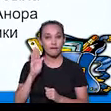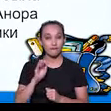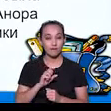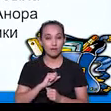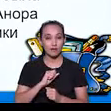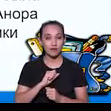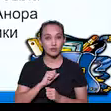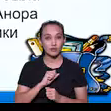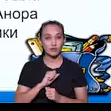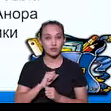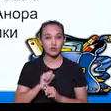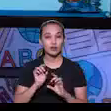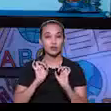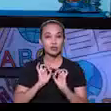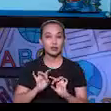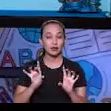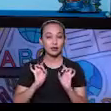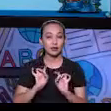алачымыз Анвар